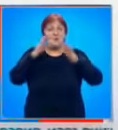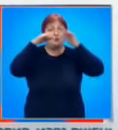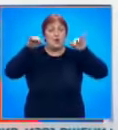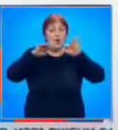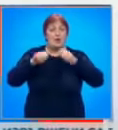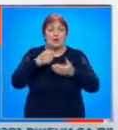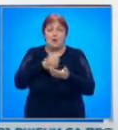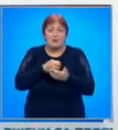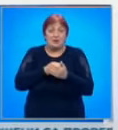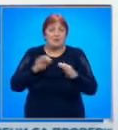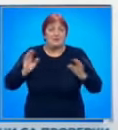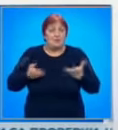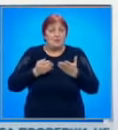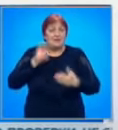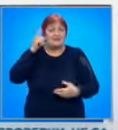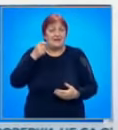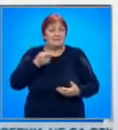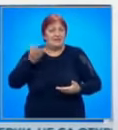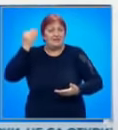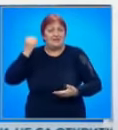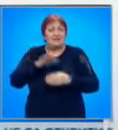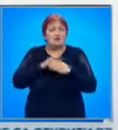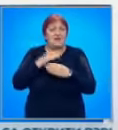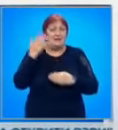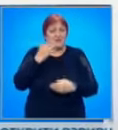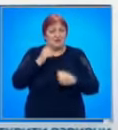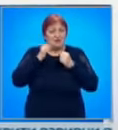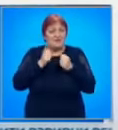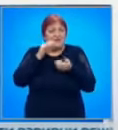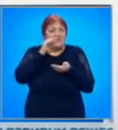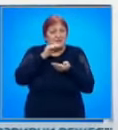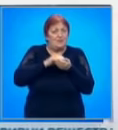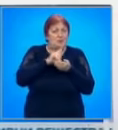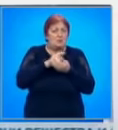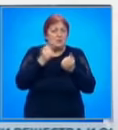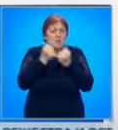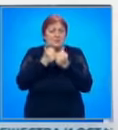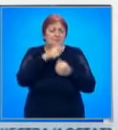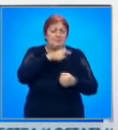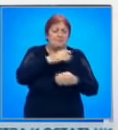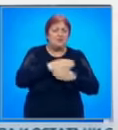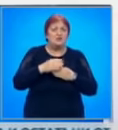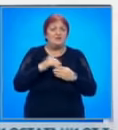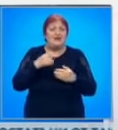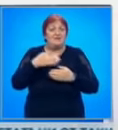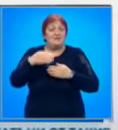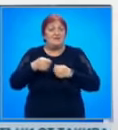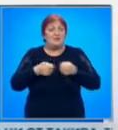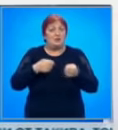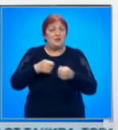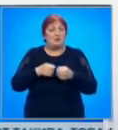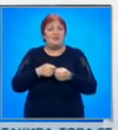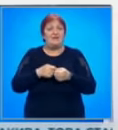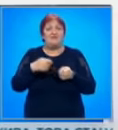Голямото коледно пазаруване започна. Стартът беше даден с черния петък и очакваните намаления, които на места продължават. Как вървят продажбите в